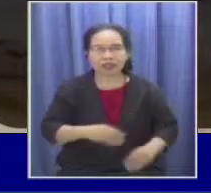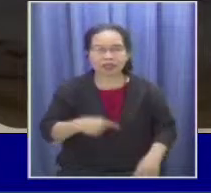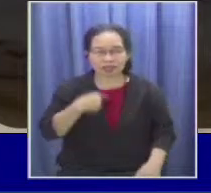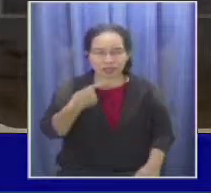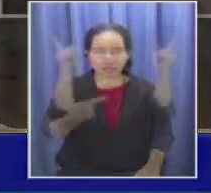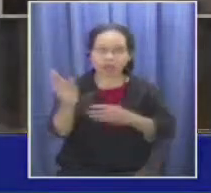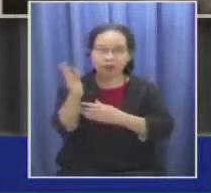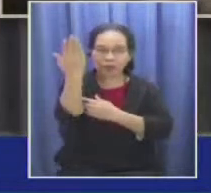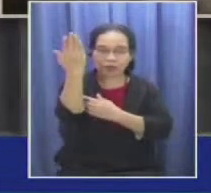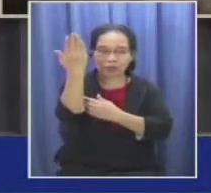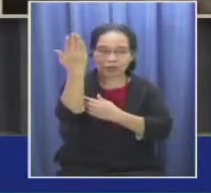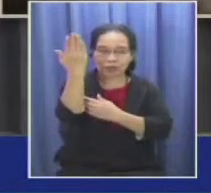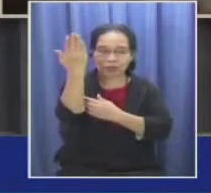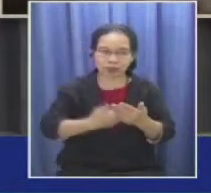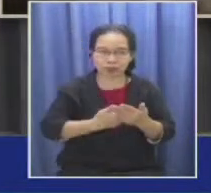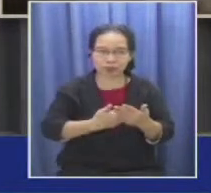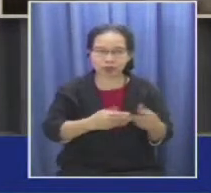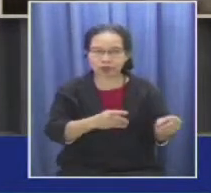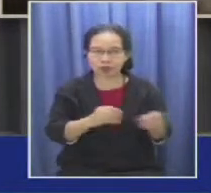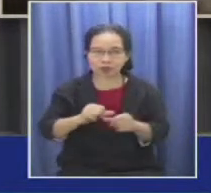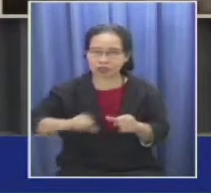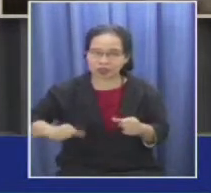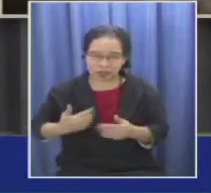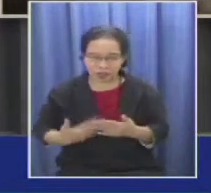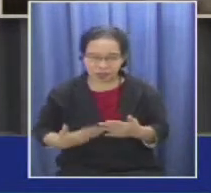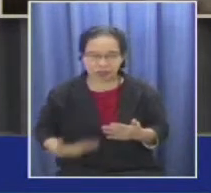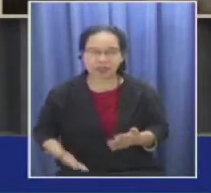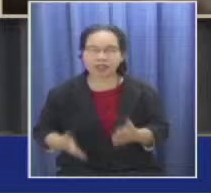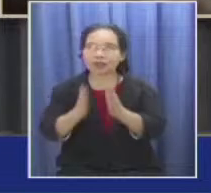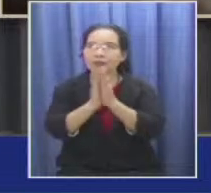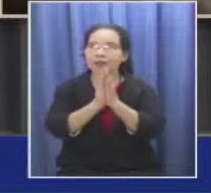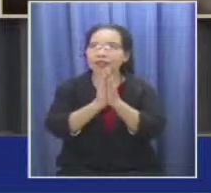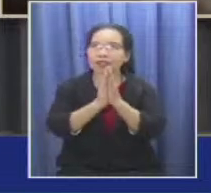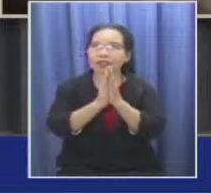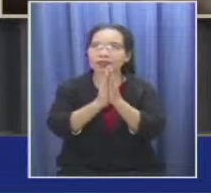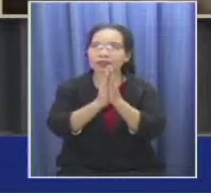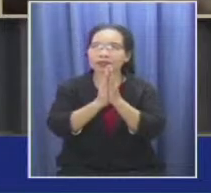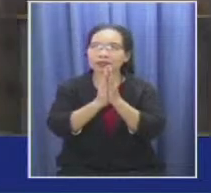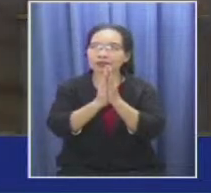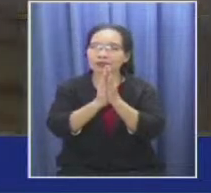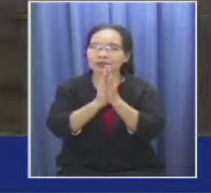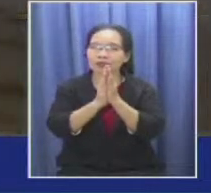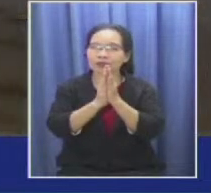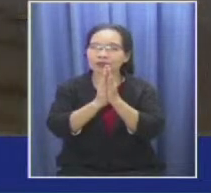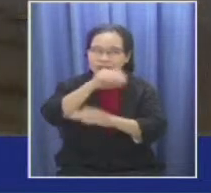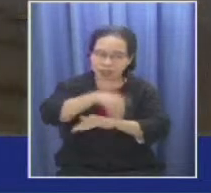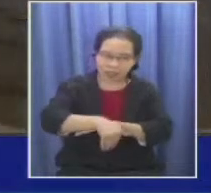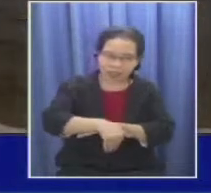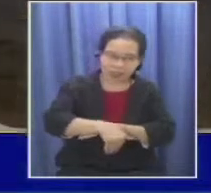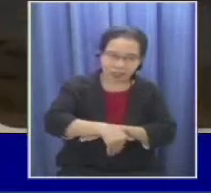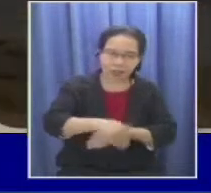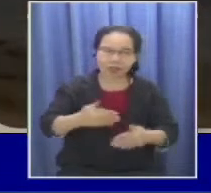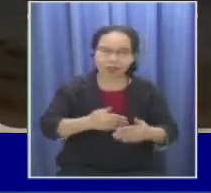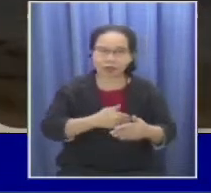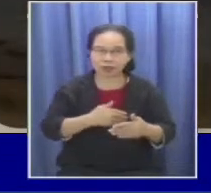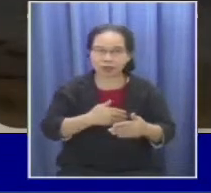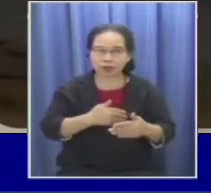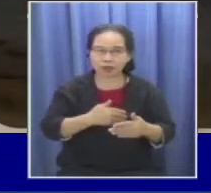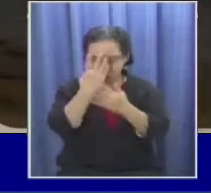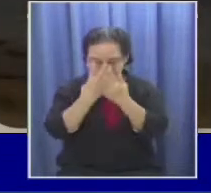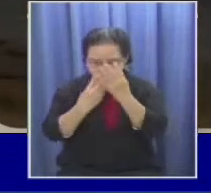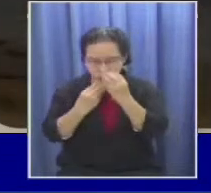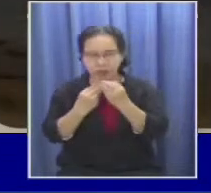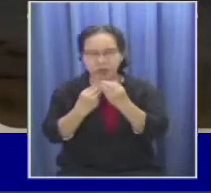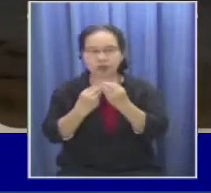do etise wunya mpai boda ne kyerɛ sɛ wo bompaye adekye ne adesaye eno ti